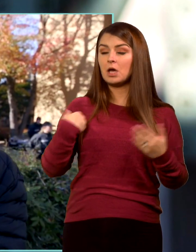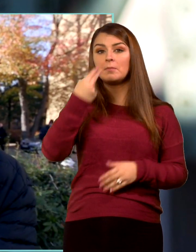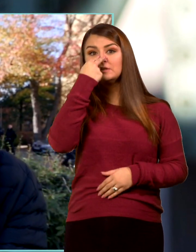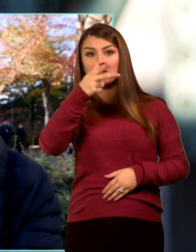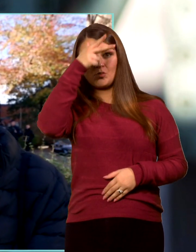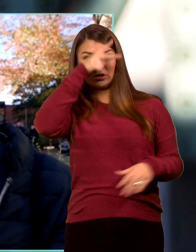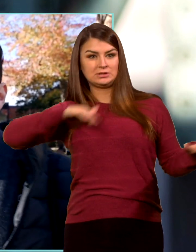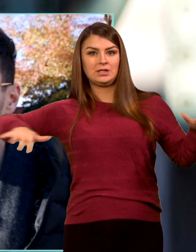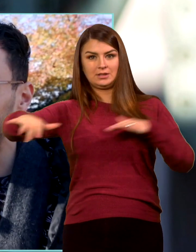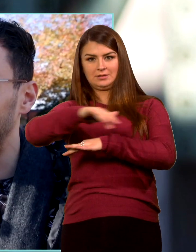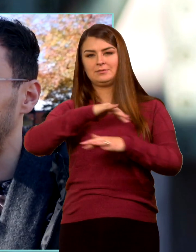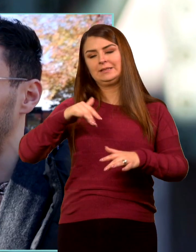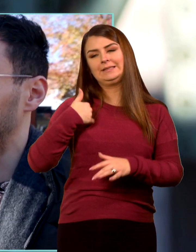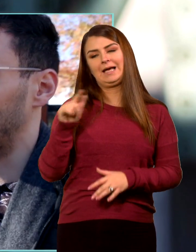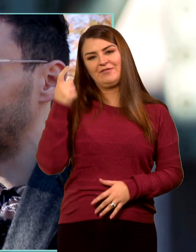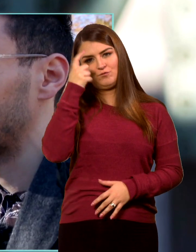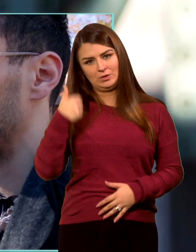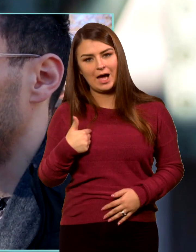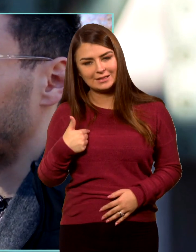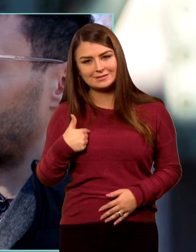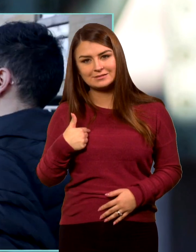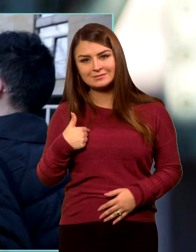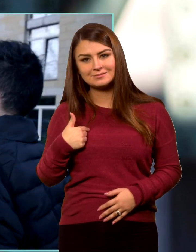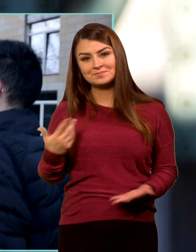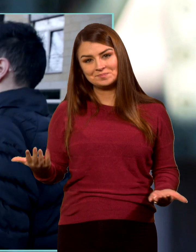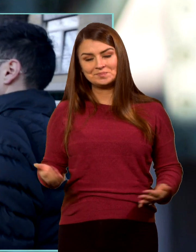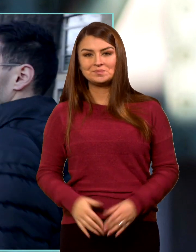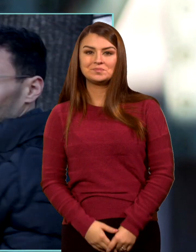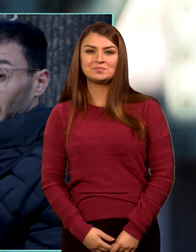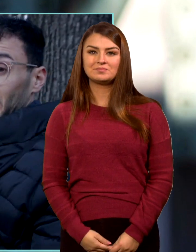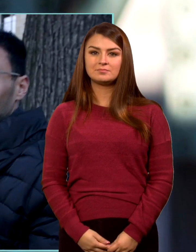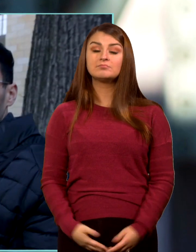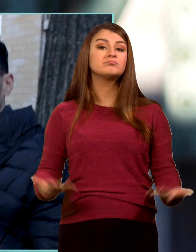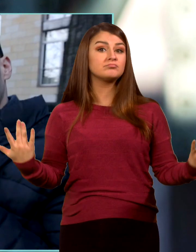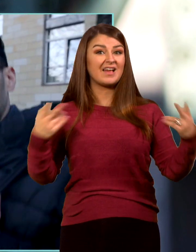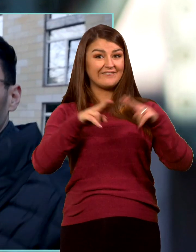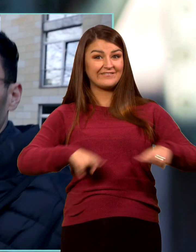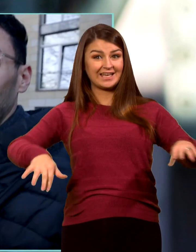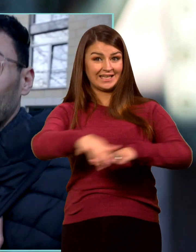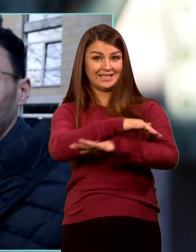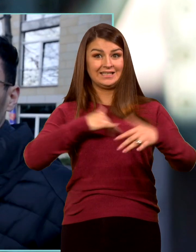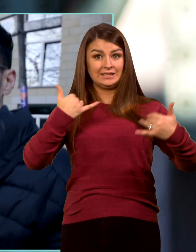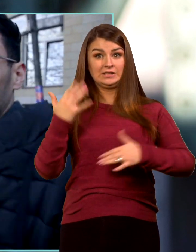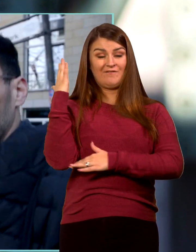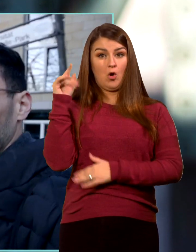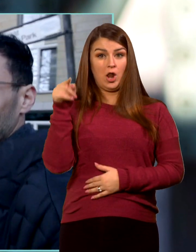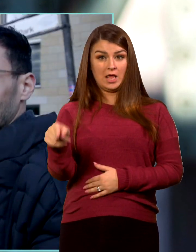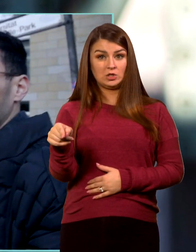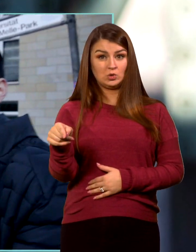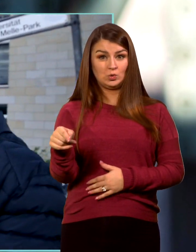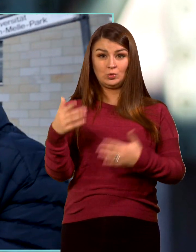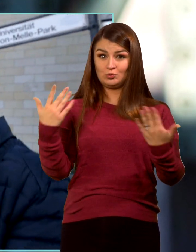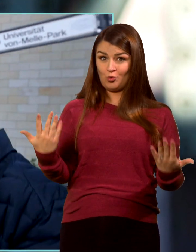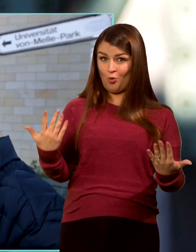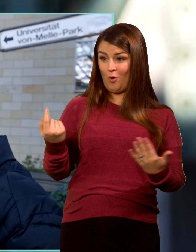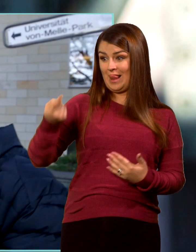dieses Polizeiaufgebot angucke, wundert mich das jetzt ehrlich gesagt auch nicht. So friedlich, wie jetzt die Vorlesung offenbar stattfindet, so friedlich